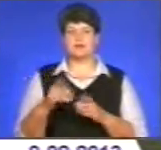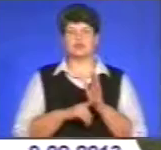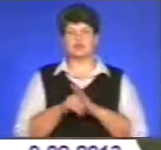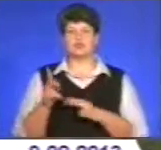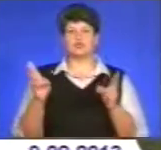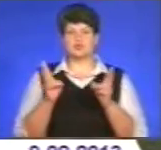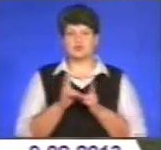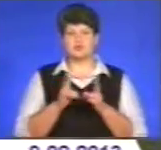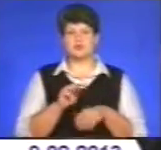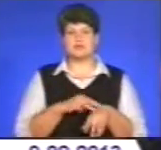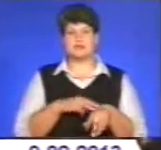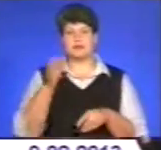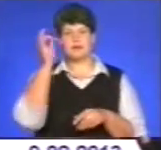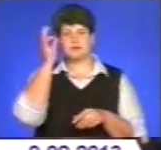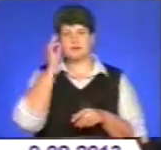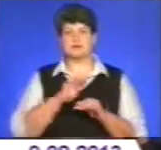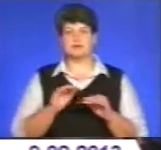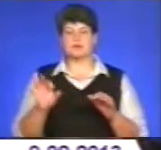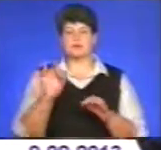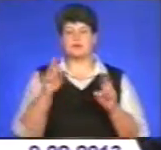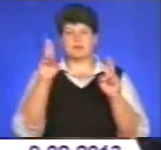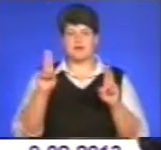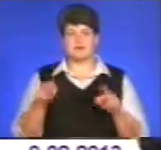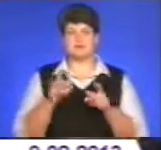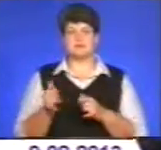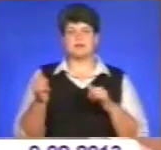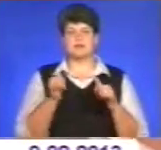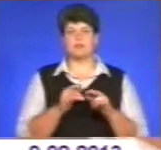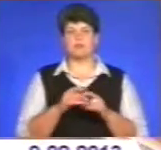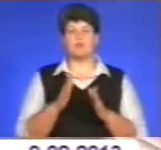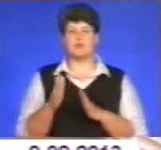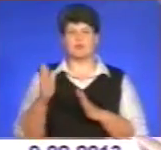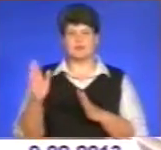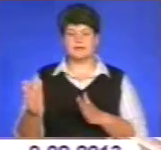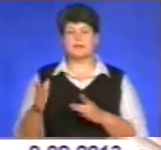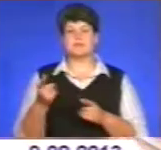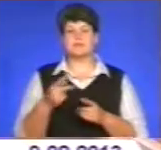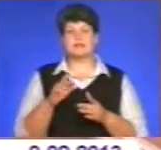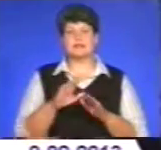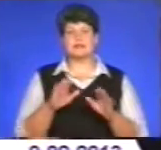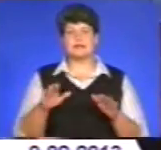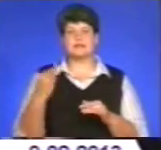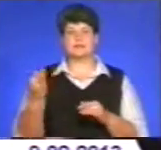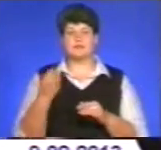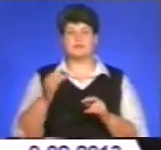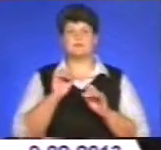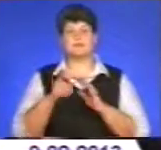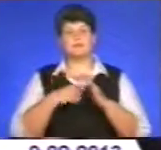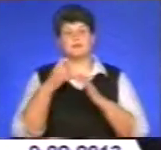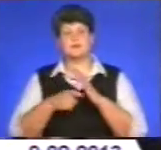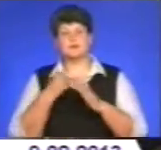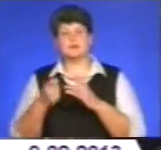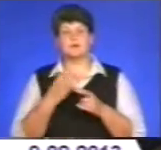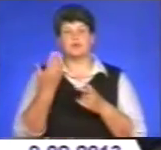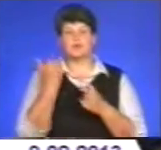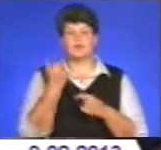зустрічі міліціонери нагадали дітям про правила безпечної поведінки, застерегли від протиправного. Підлітки з цікавістю розпитували правоохоронців про